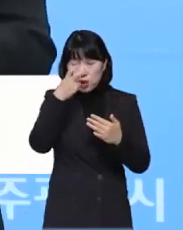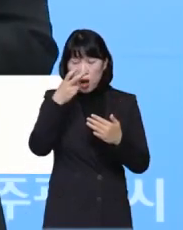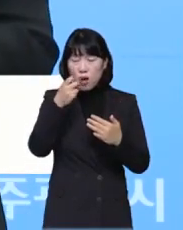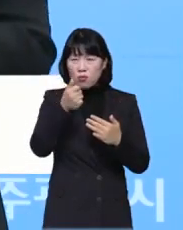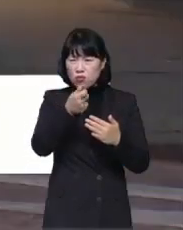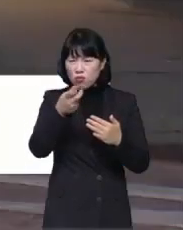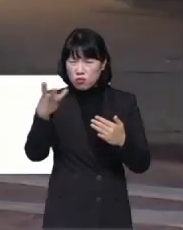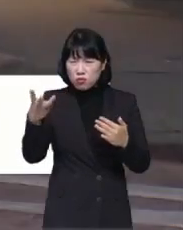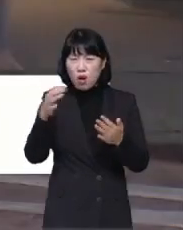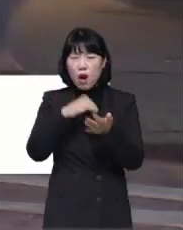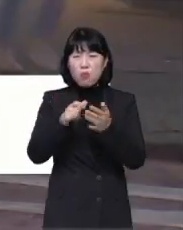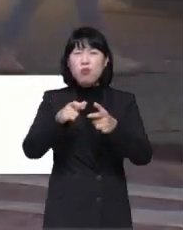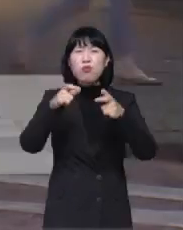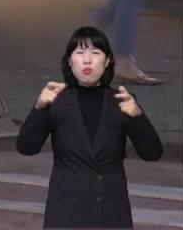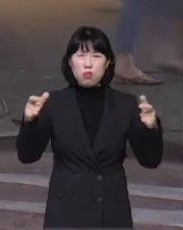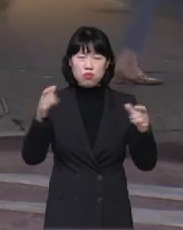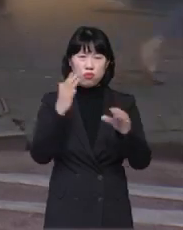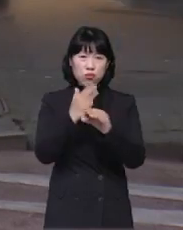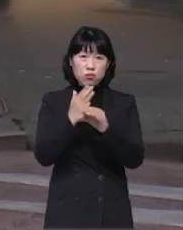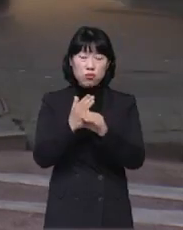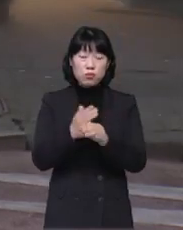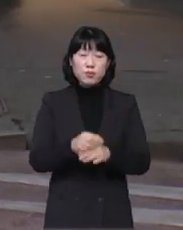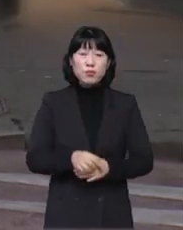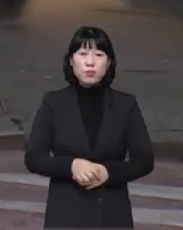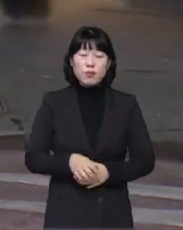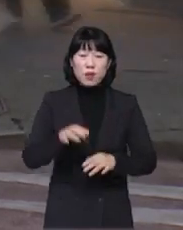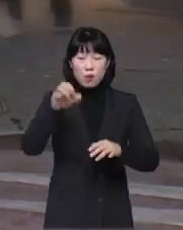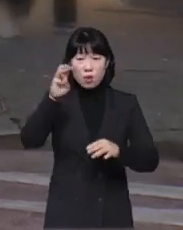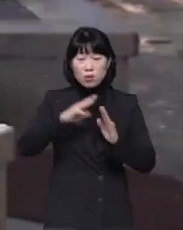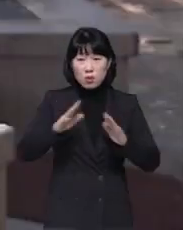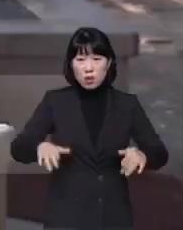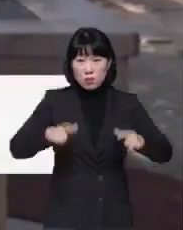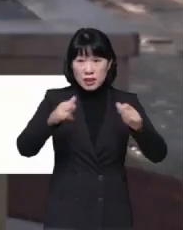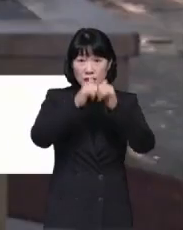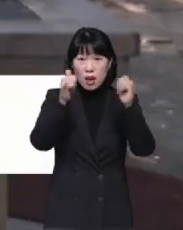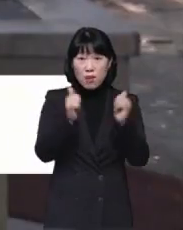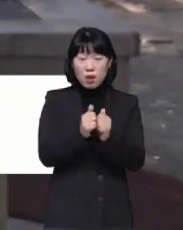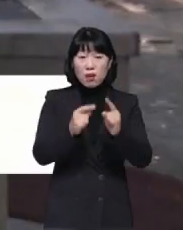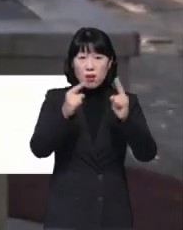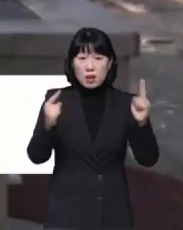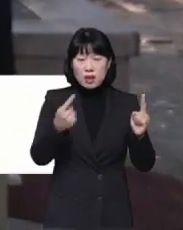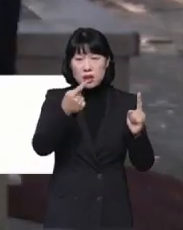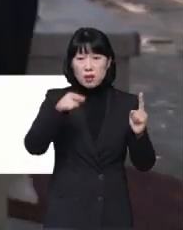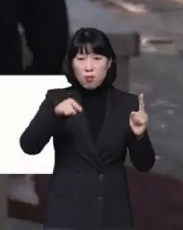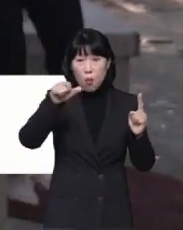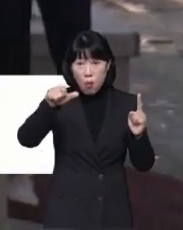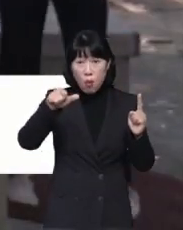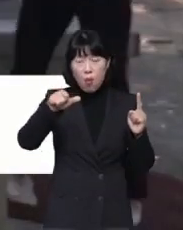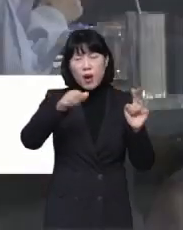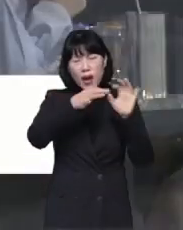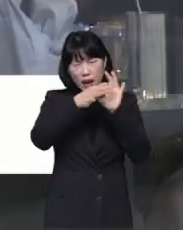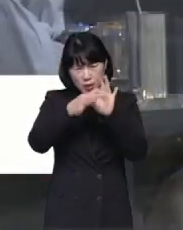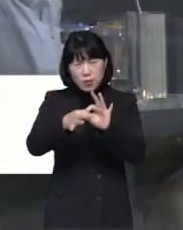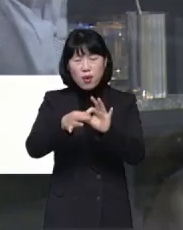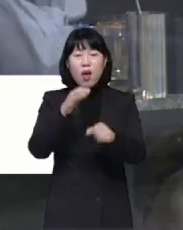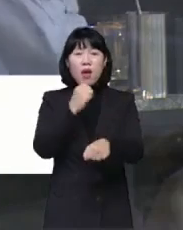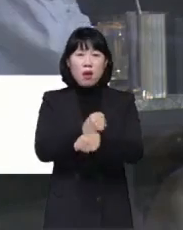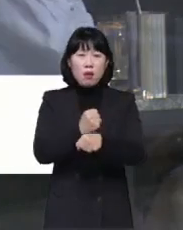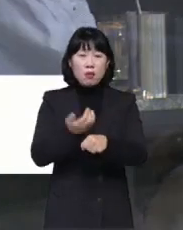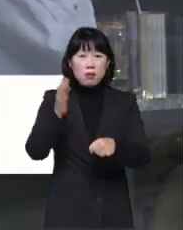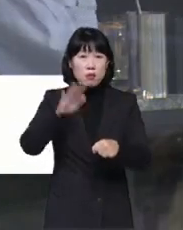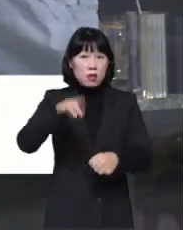많이 늘어나고 있고요 방역당국은 공주 전남 사회적 거리 두기를 1.5 단계로 유지하지만